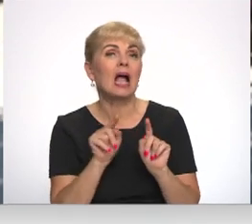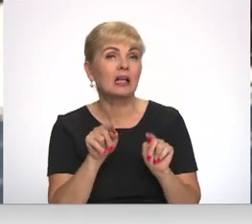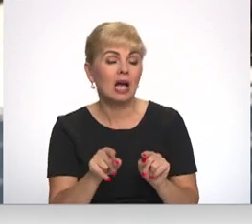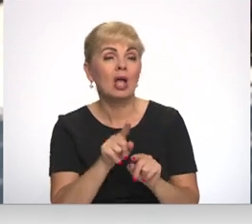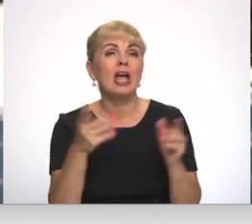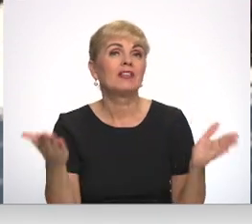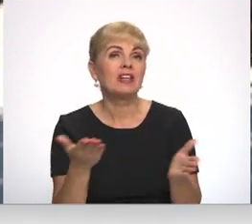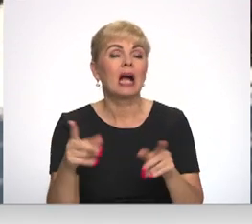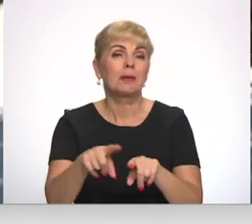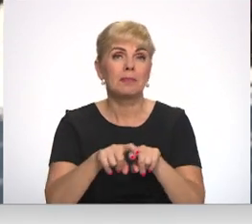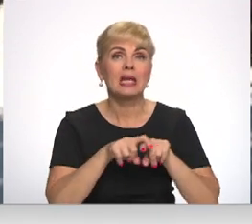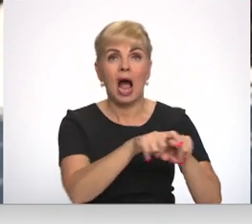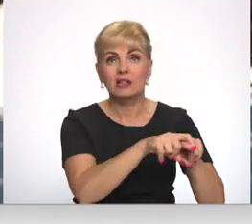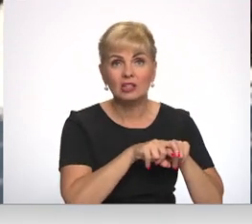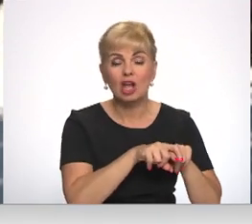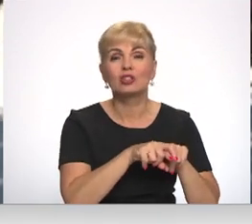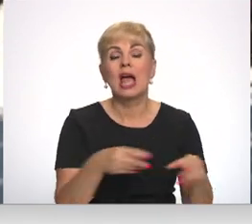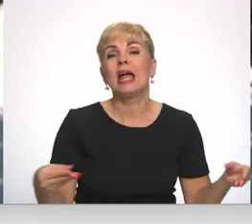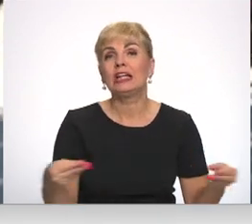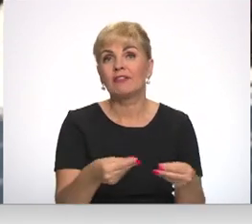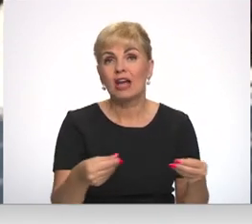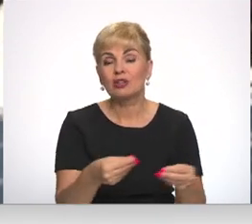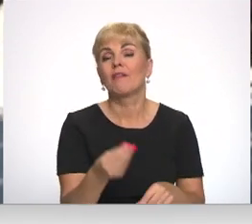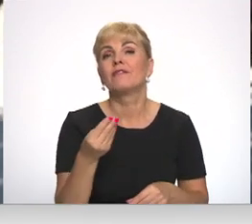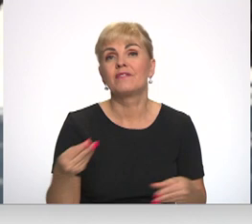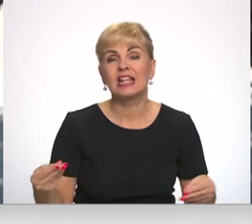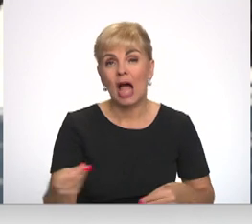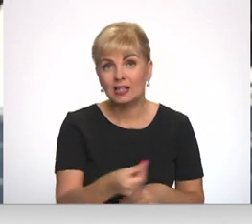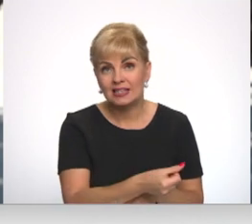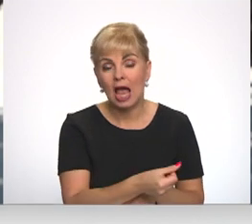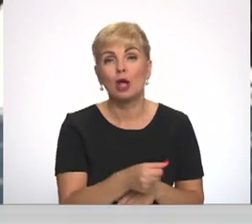vien vieglāk piesaistīt šīs investīcijas, šo finansējumu.